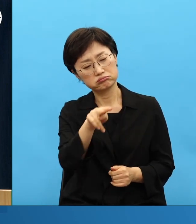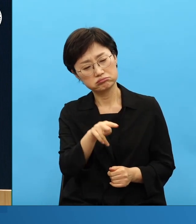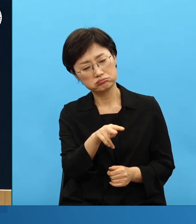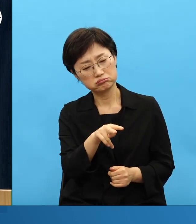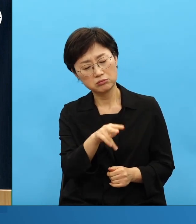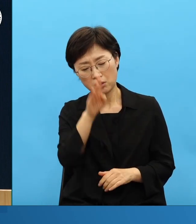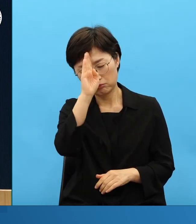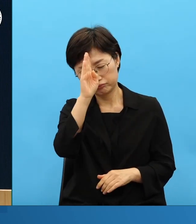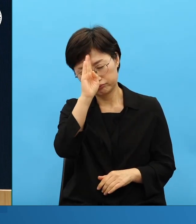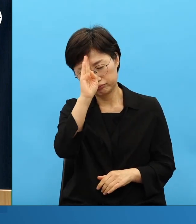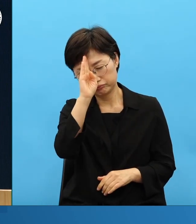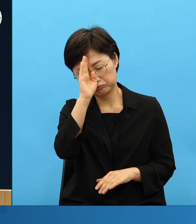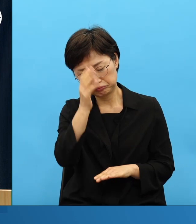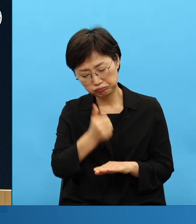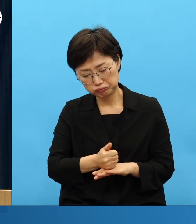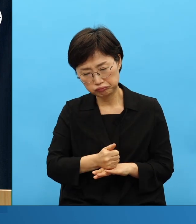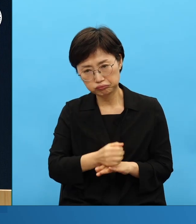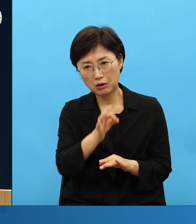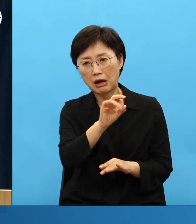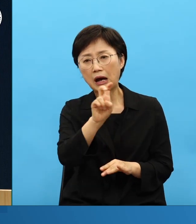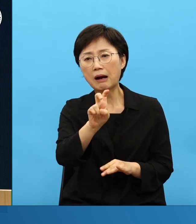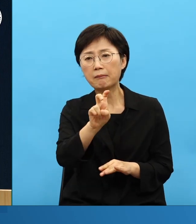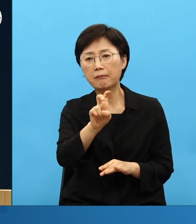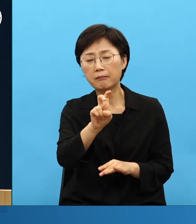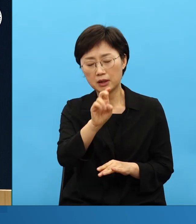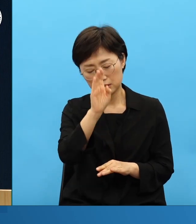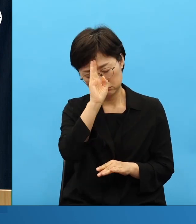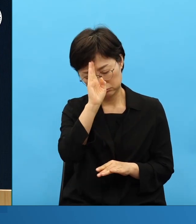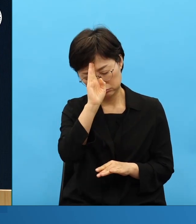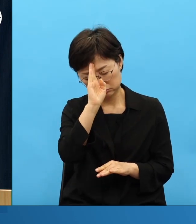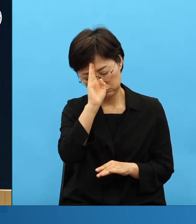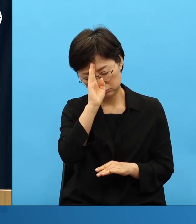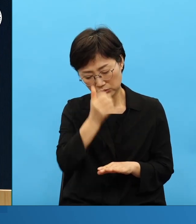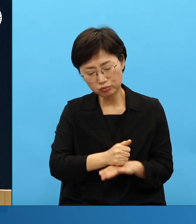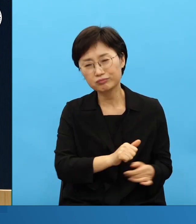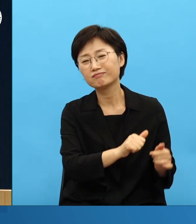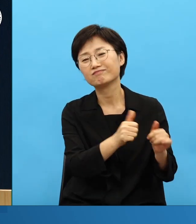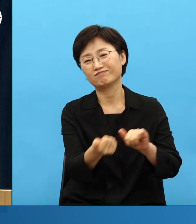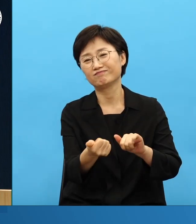암으로 고생하다가 뭐 하늘나라 가셨죠. He was diagnosed with